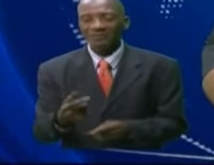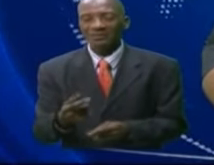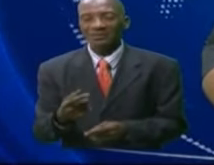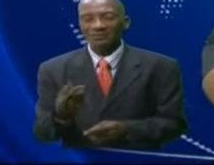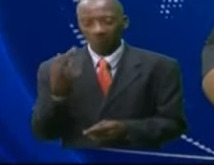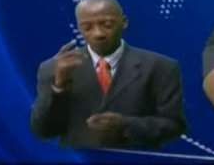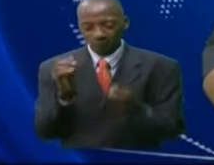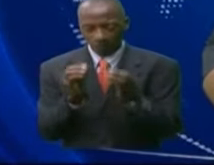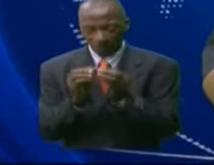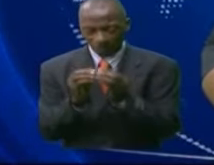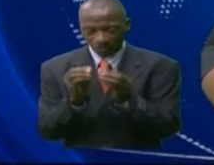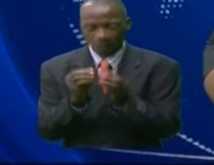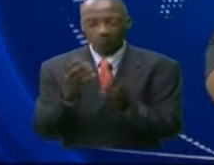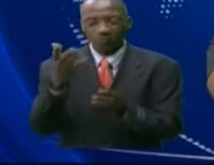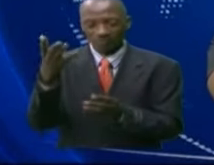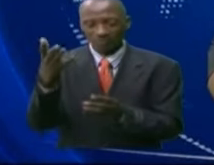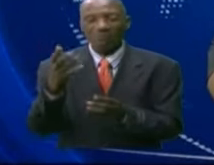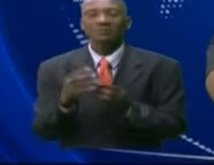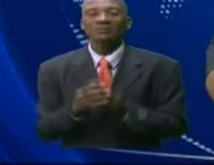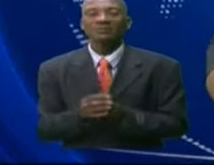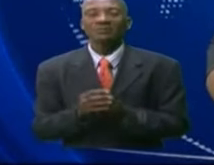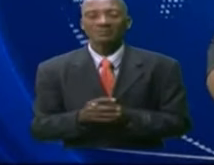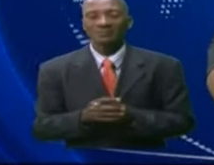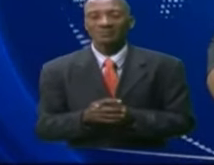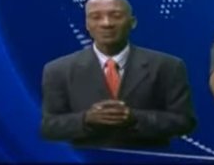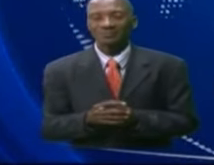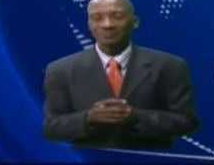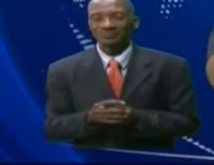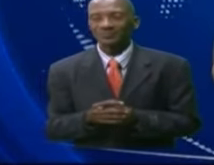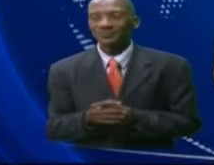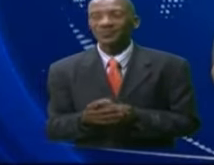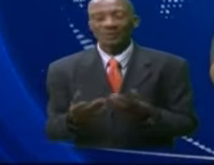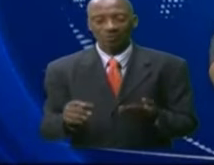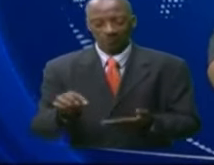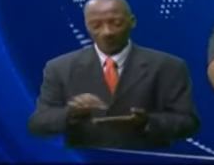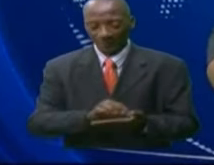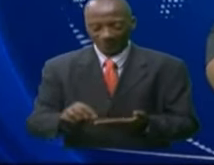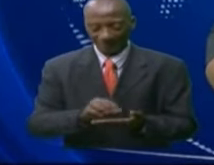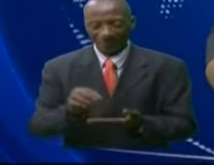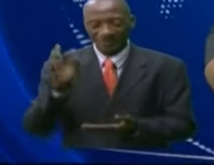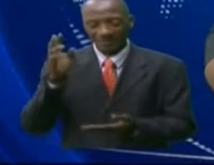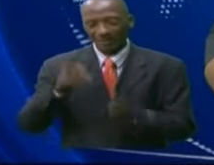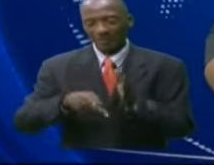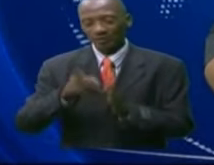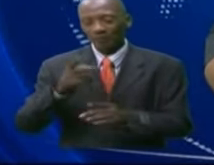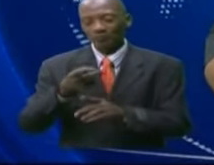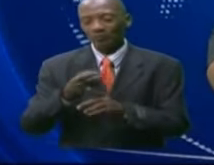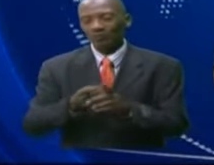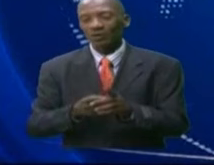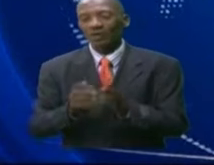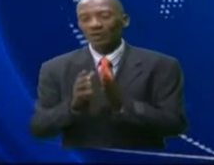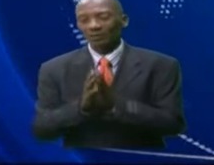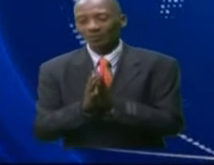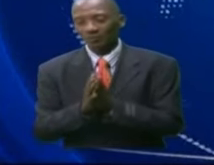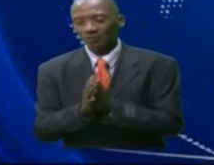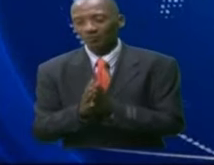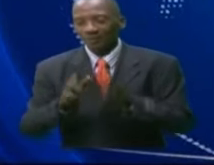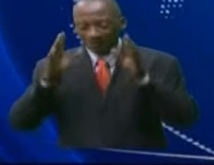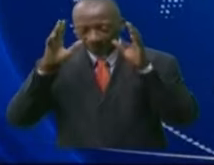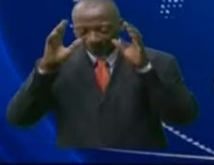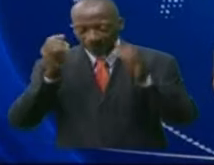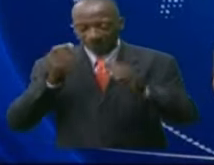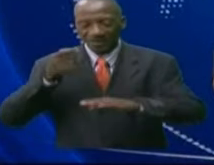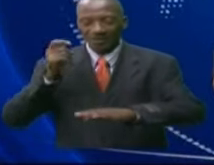salles d'audience. Ce communiqué tient lieu de notification faite à Kinshasa le 12 octobre 2023, le président du